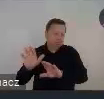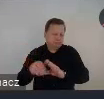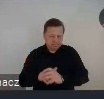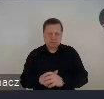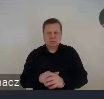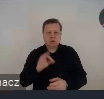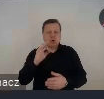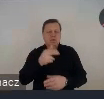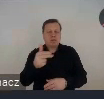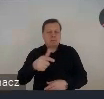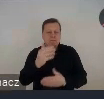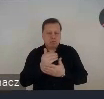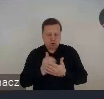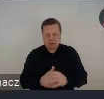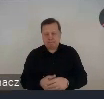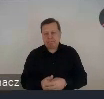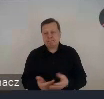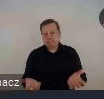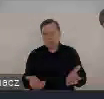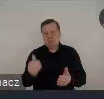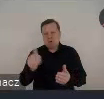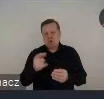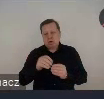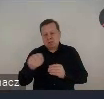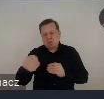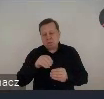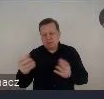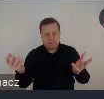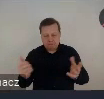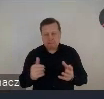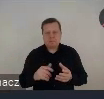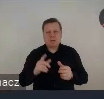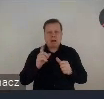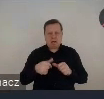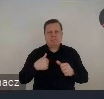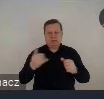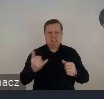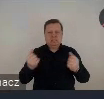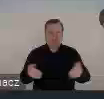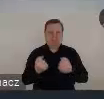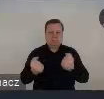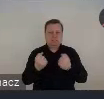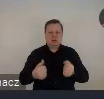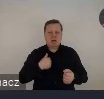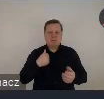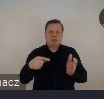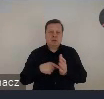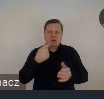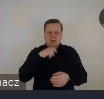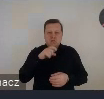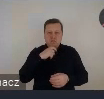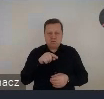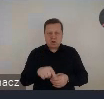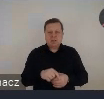tego programu. To może się odrobinę przedłużyć, natomiast dążymy do tego, żeby w kwietniu, raczej